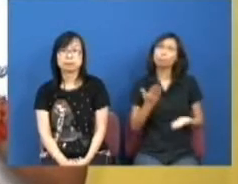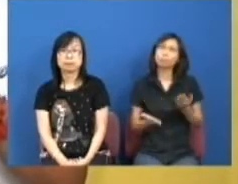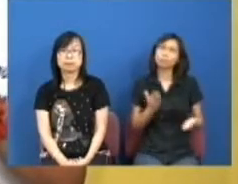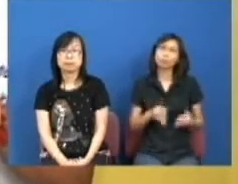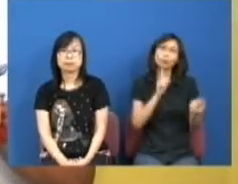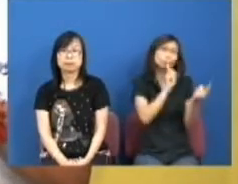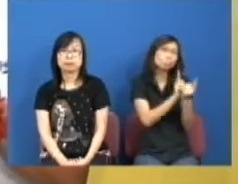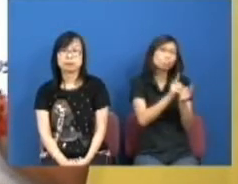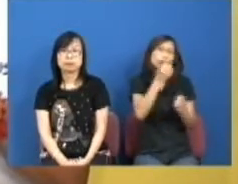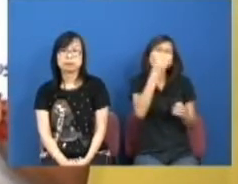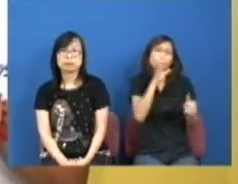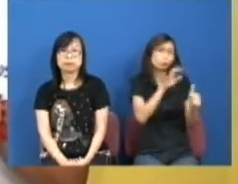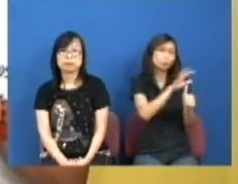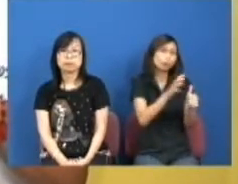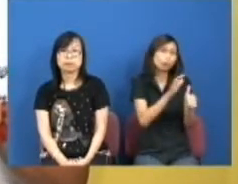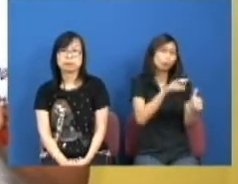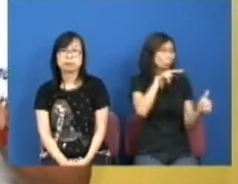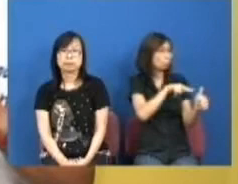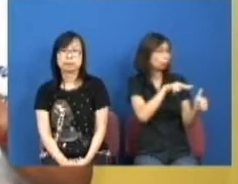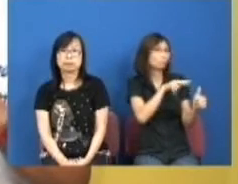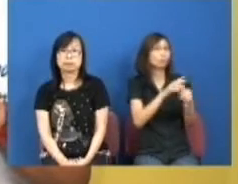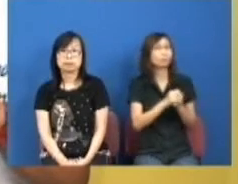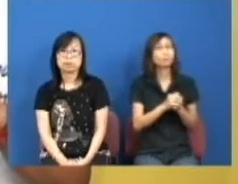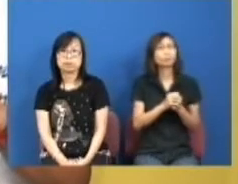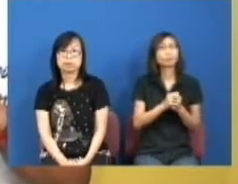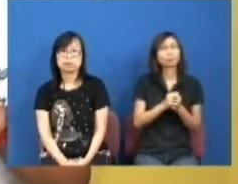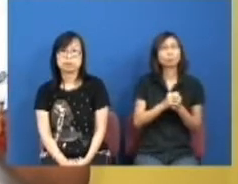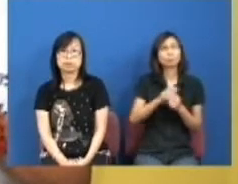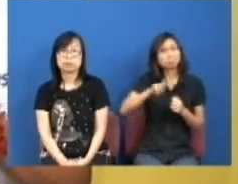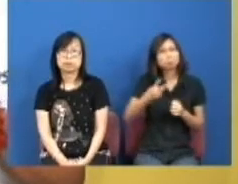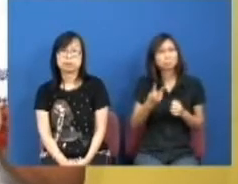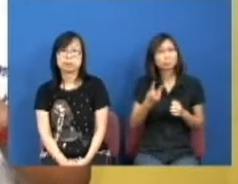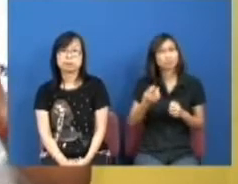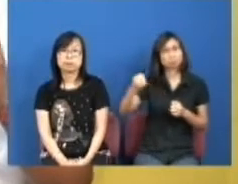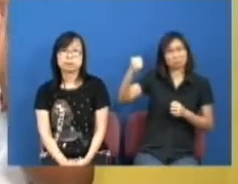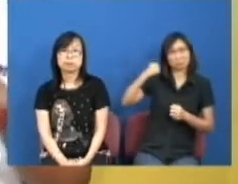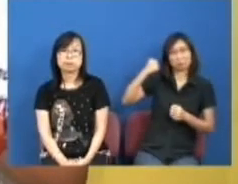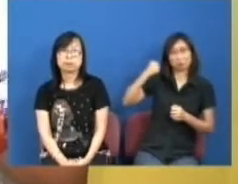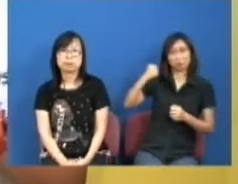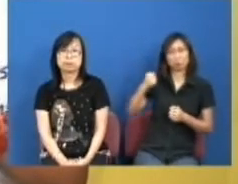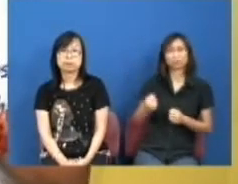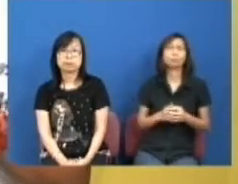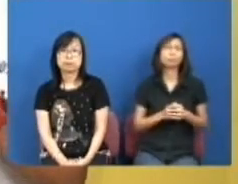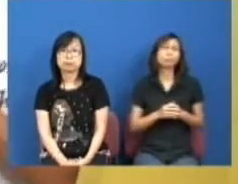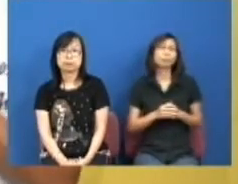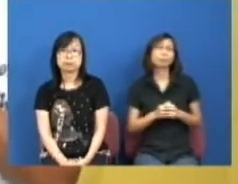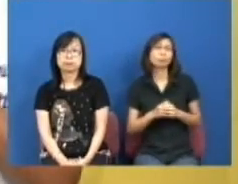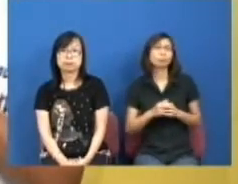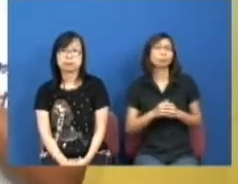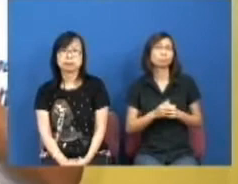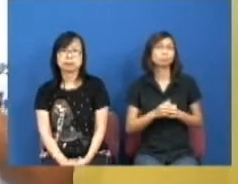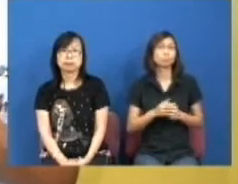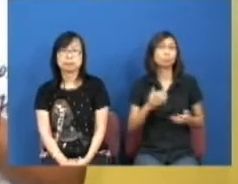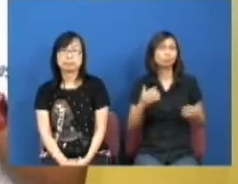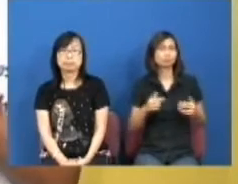香港的影響、控制或者甚至是干預，只不過是會變本加厲啊，甚至是越來越明顯啊，甚至有